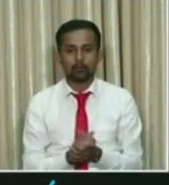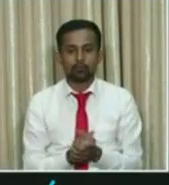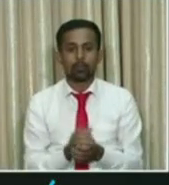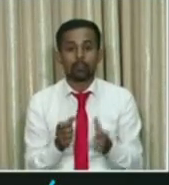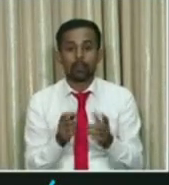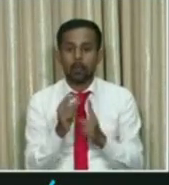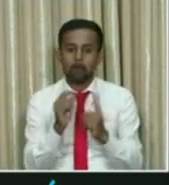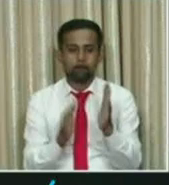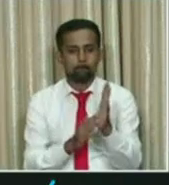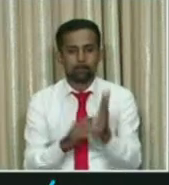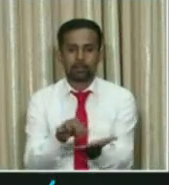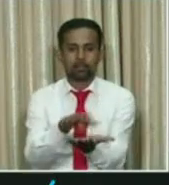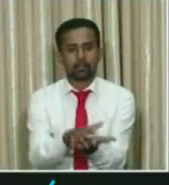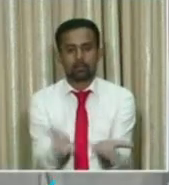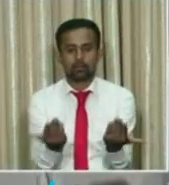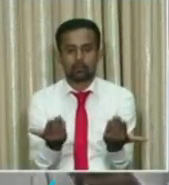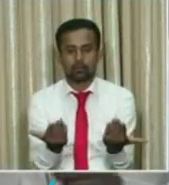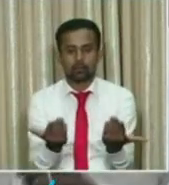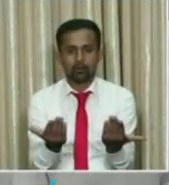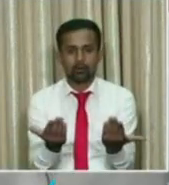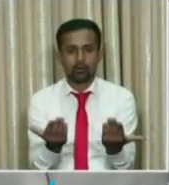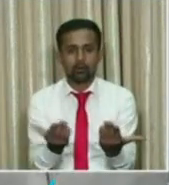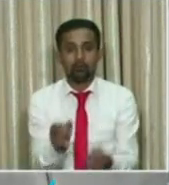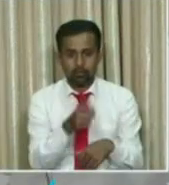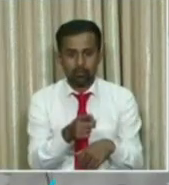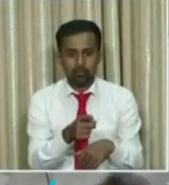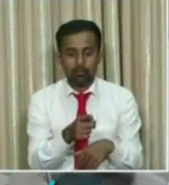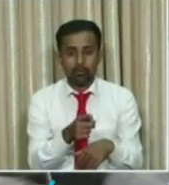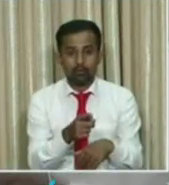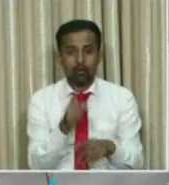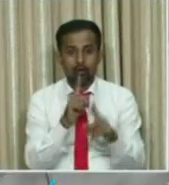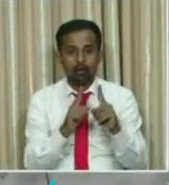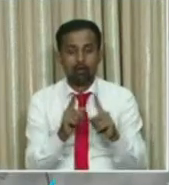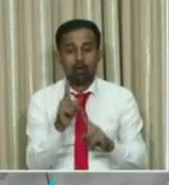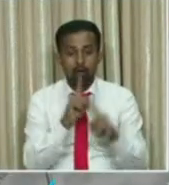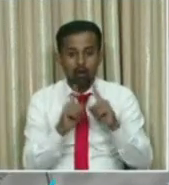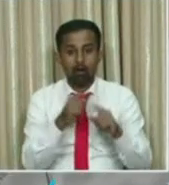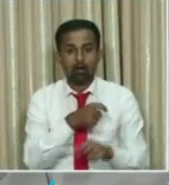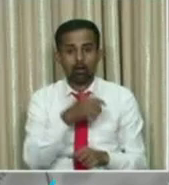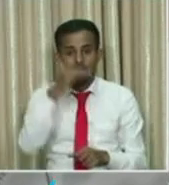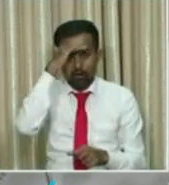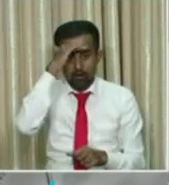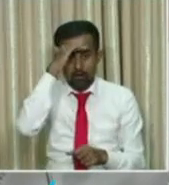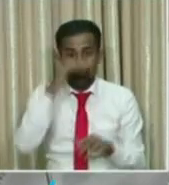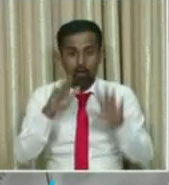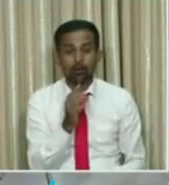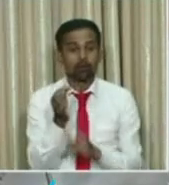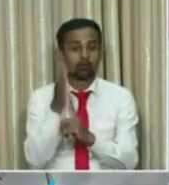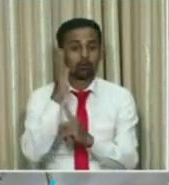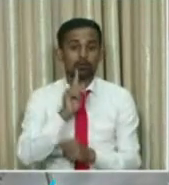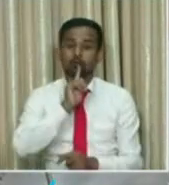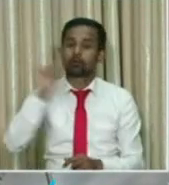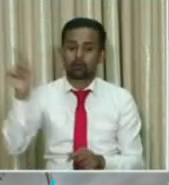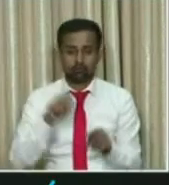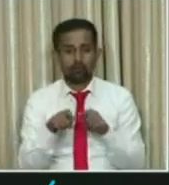මන්ත්‍රීවරුන්ට. මන්ත්‍රීවරු තමයි තීන්දු කරගන්න. නෑ නෑ මන්ත්‍රීනේ මම ඔබතුමාට පෙන්නුවනේ. කතානායකයා තුමාට තමයි අවසන් තීරණය දෙන්නේ. අඳ